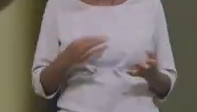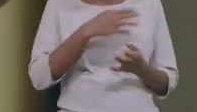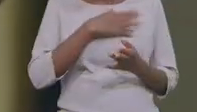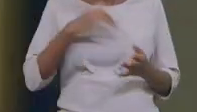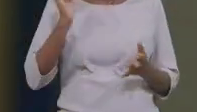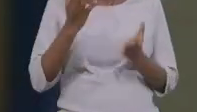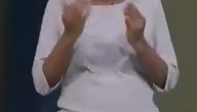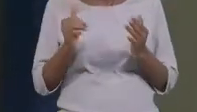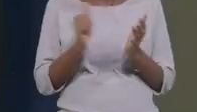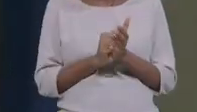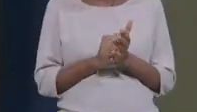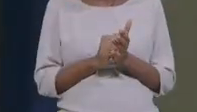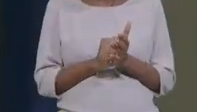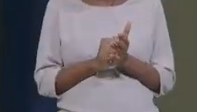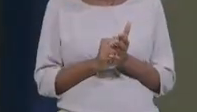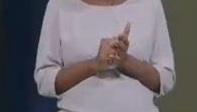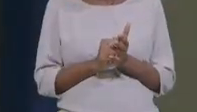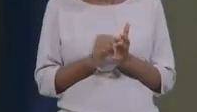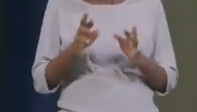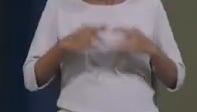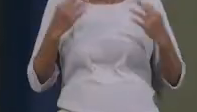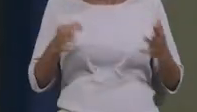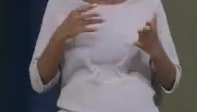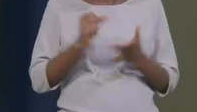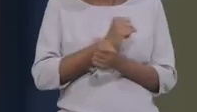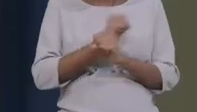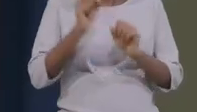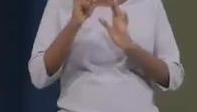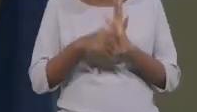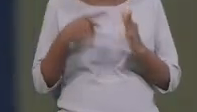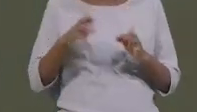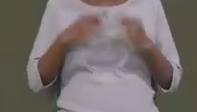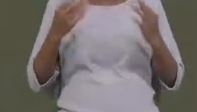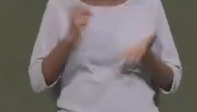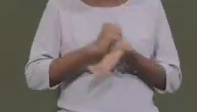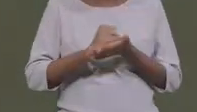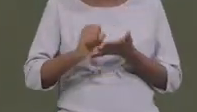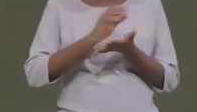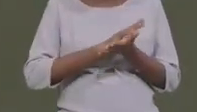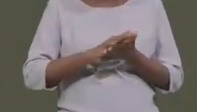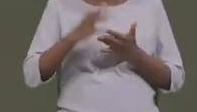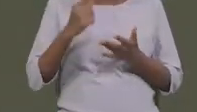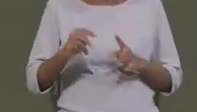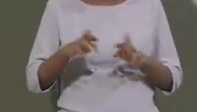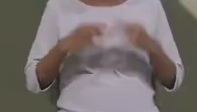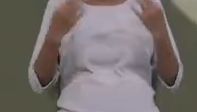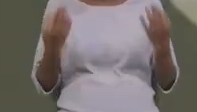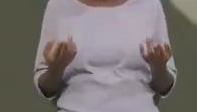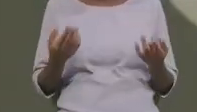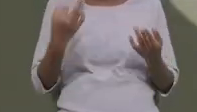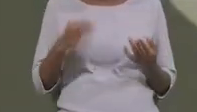révélation, et ils veulent cette vérité, la révélation du salut, la révélation de la sanctification,